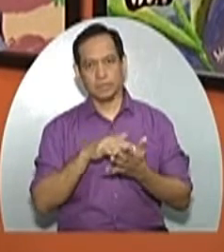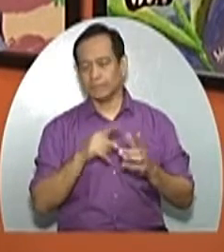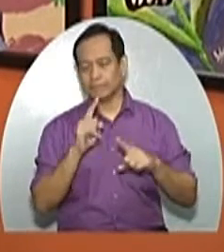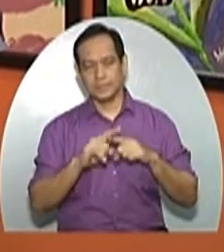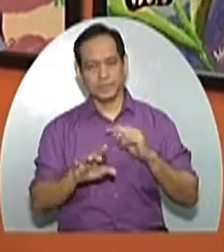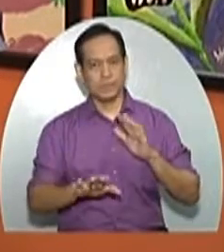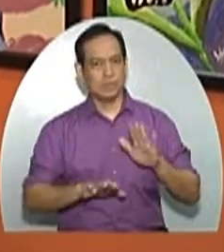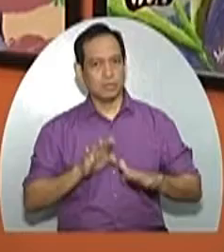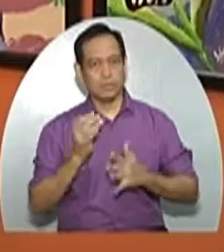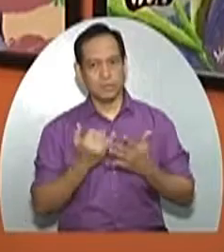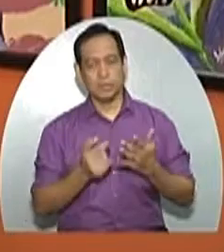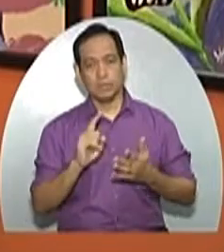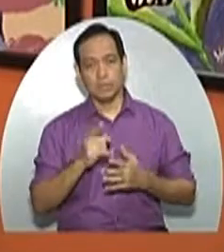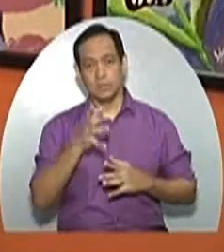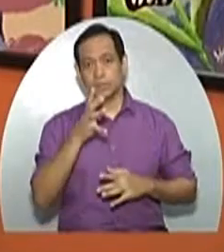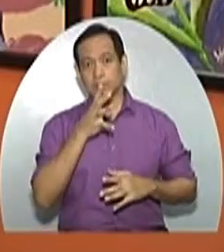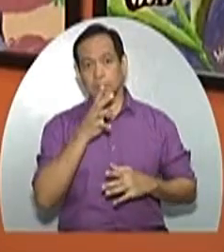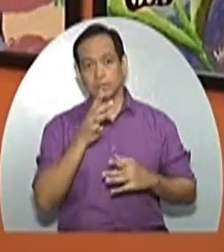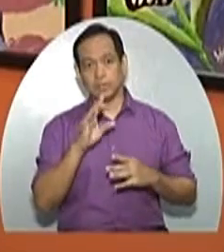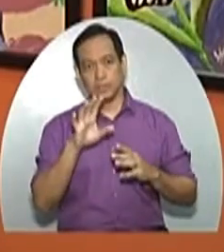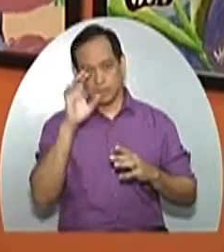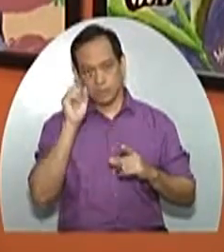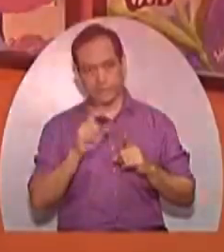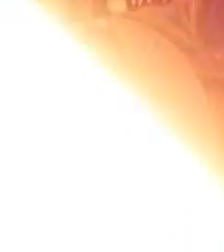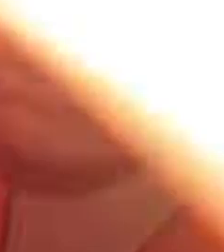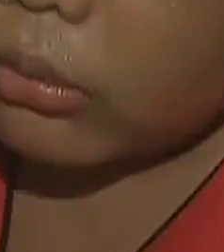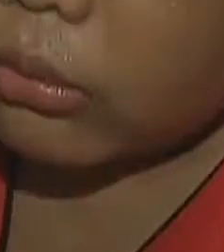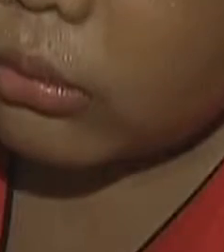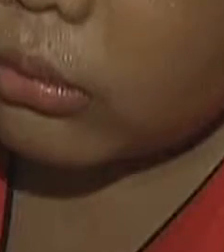tanging ang kanyang ina at kapatid ang maalalay sa kanya.